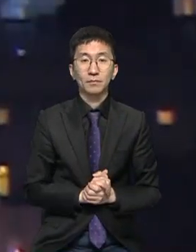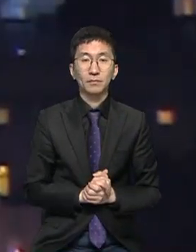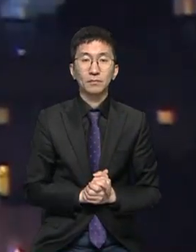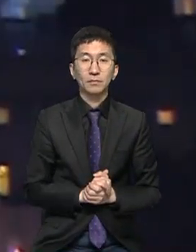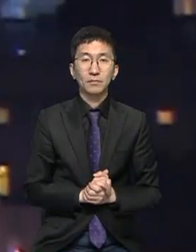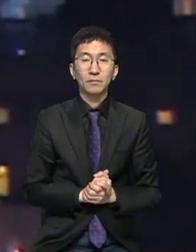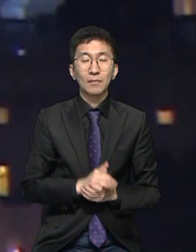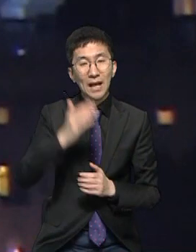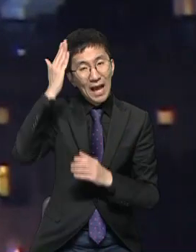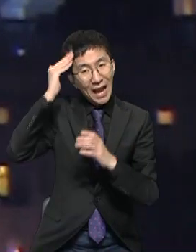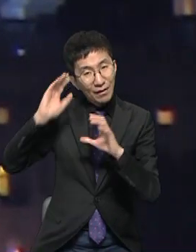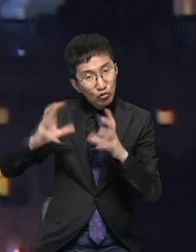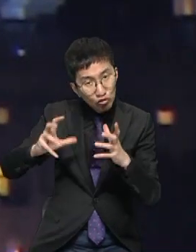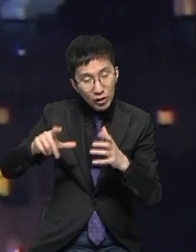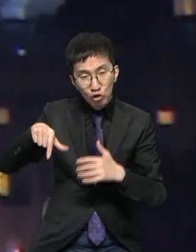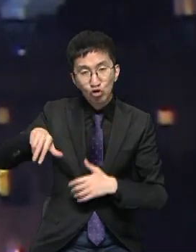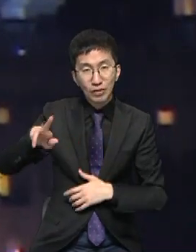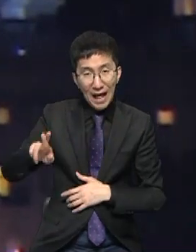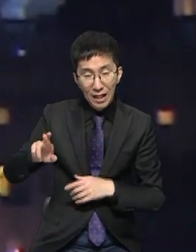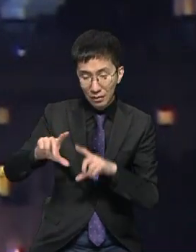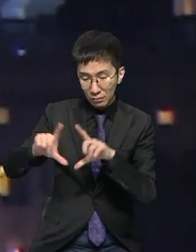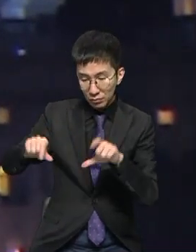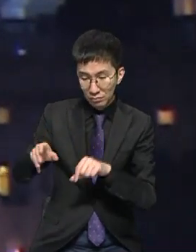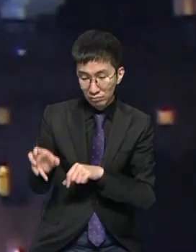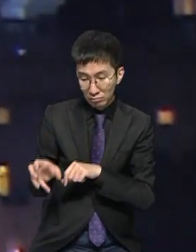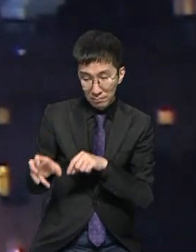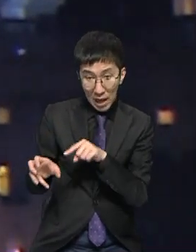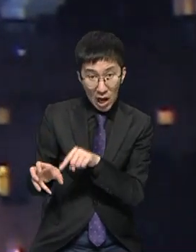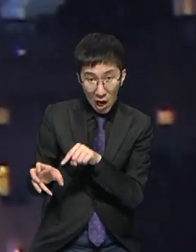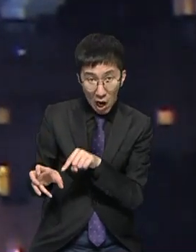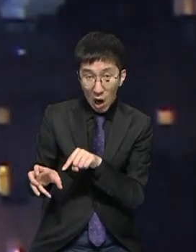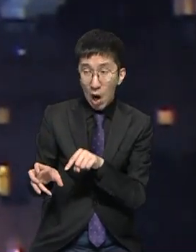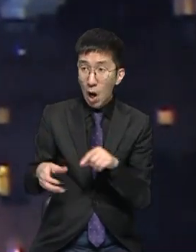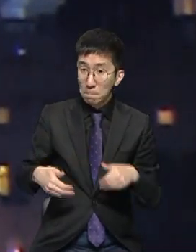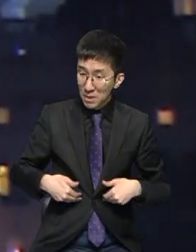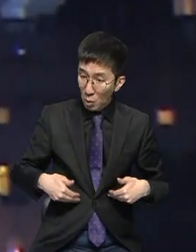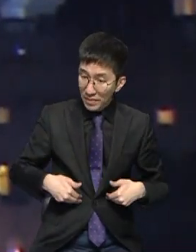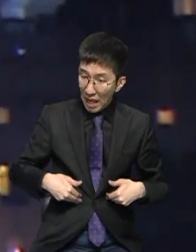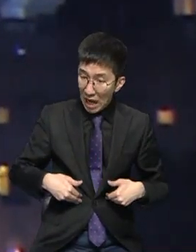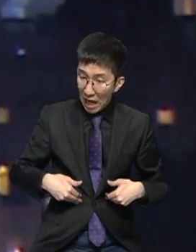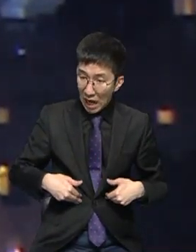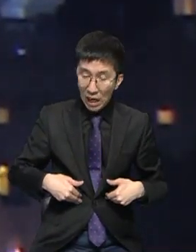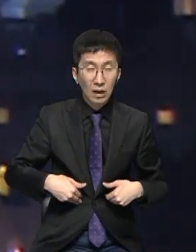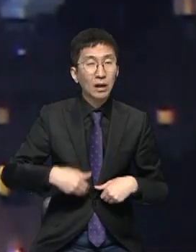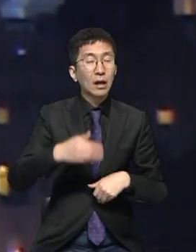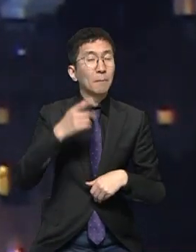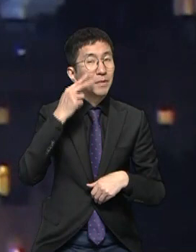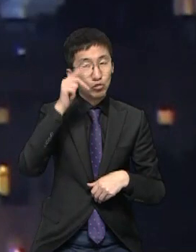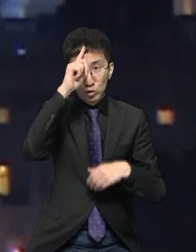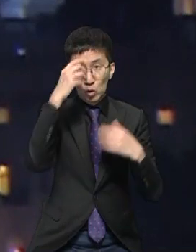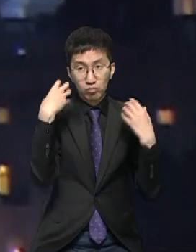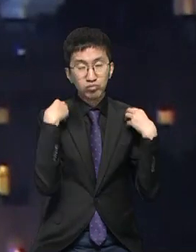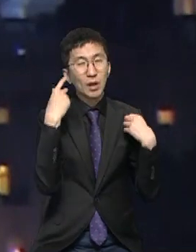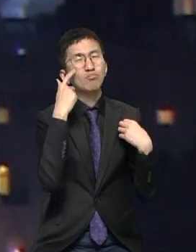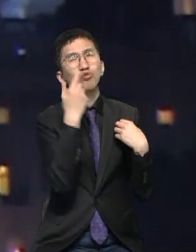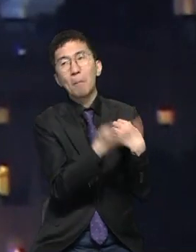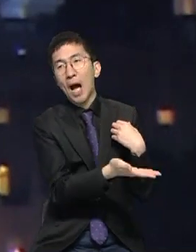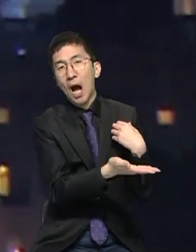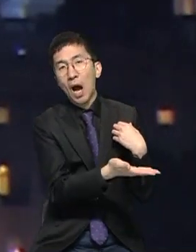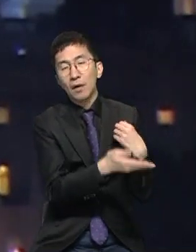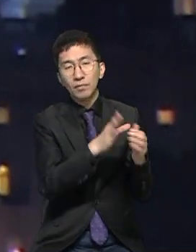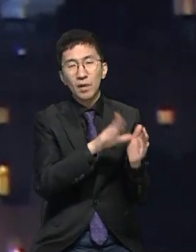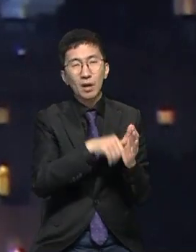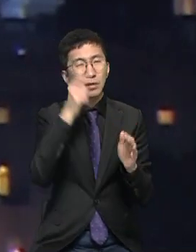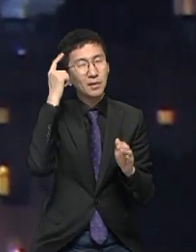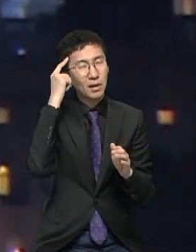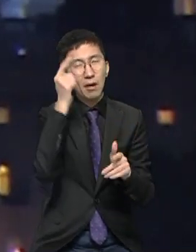네, 우리나라에서 방역 패스를 청소년으로 확대하는 방안에 대해서 FDA 자문위원들에게 물어봤는데 의견이 엇갈렸습니다.